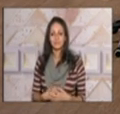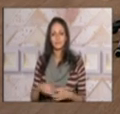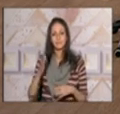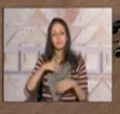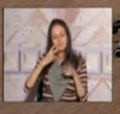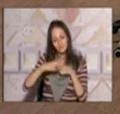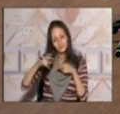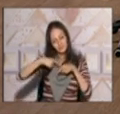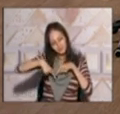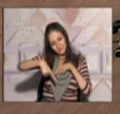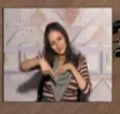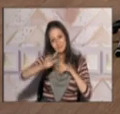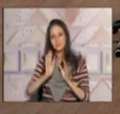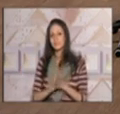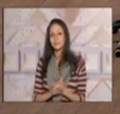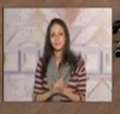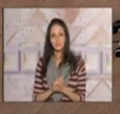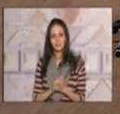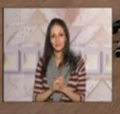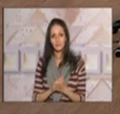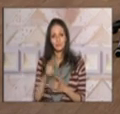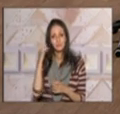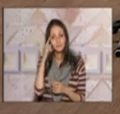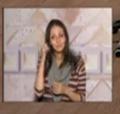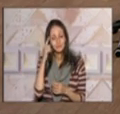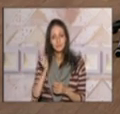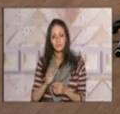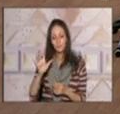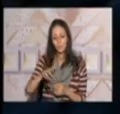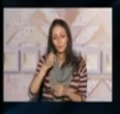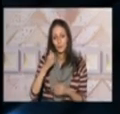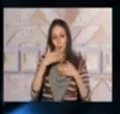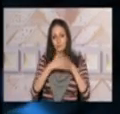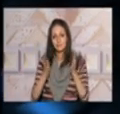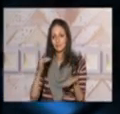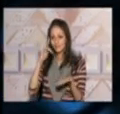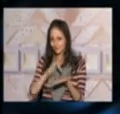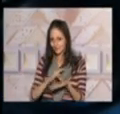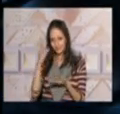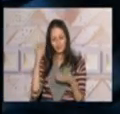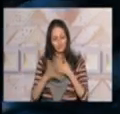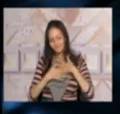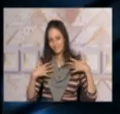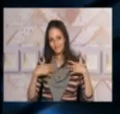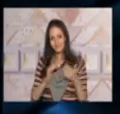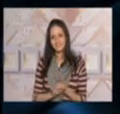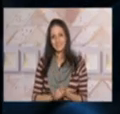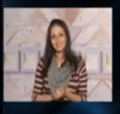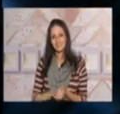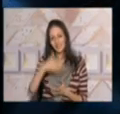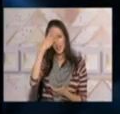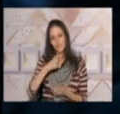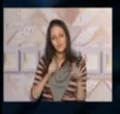بتوع الجائزه دايما الوادي الجديد بتبقى داخله مركزه وبتاخد جوائز هايل، فيعني الحقيقه تفرح. محافظه عظيمه مبارك لاهلنا في الوادي